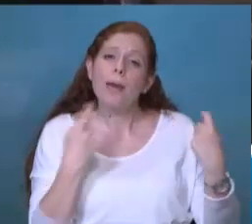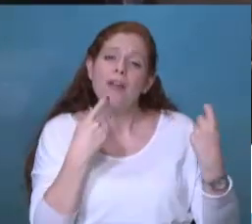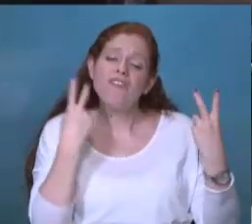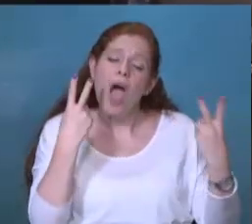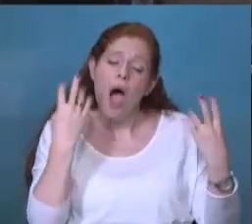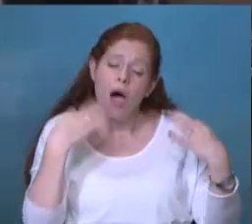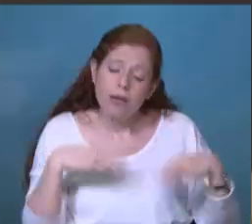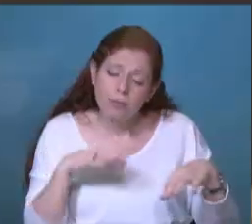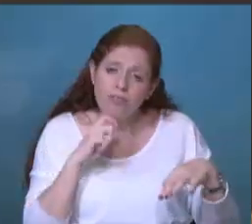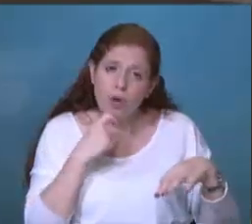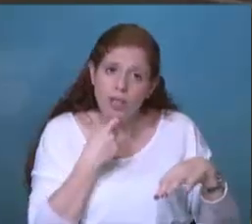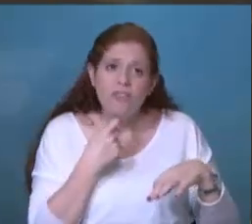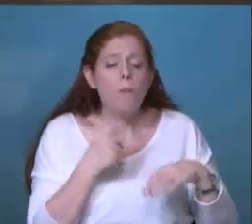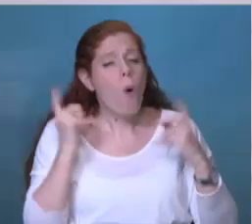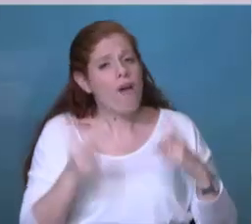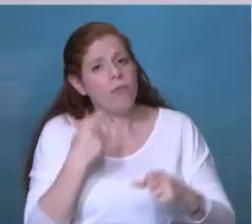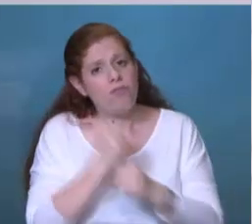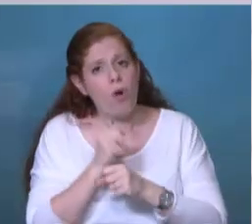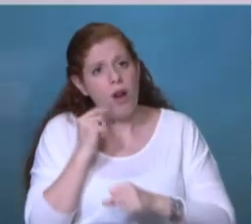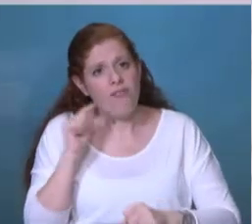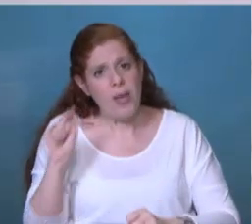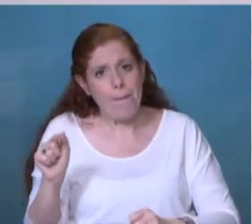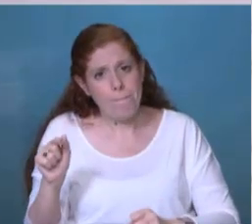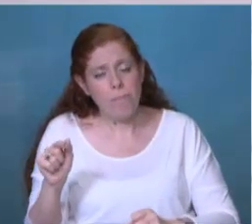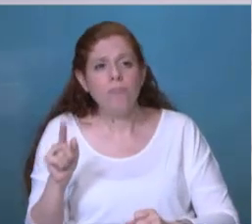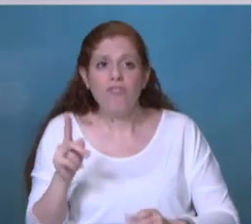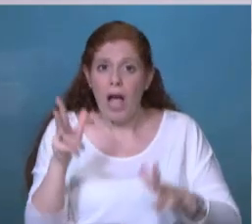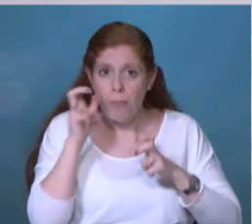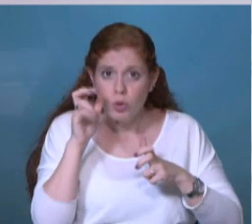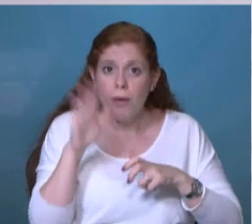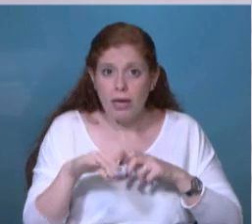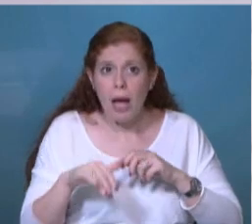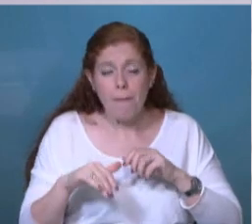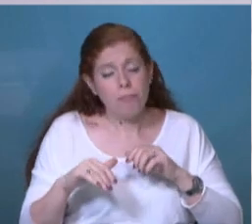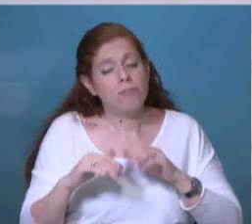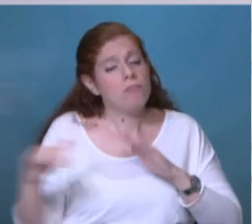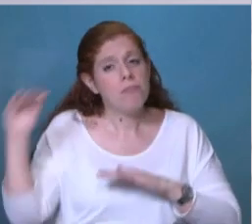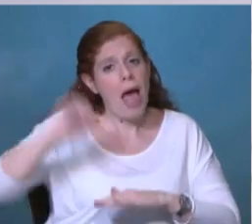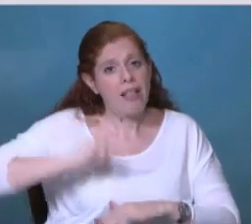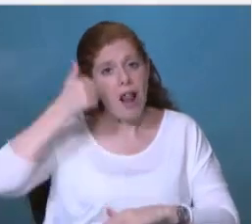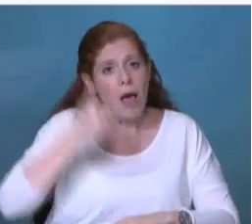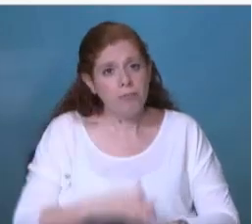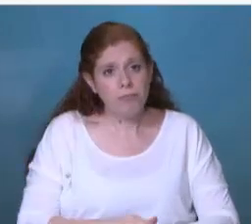אתי, ומחויבים לפעול על פיהם, וכך מצופה גם מדרגי ההנהלה הבכירה.